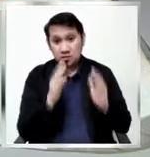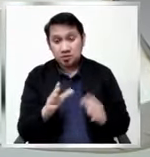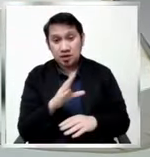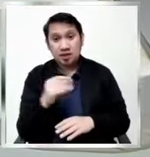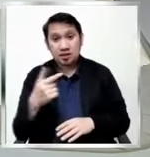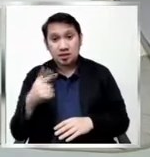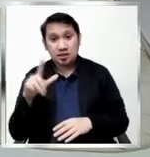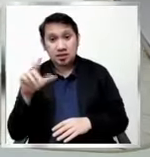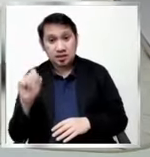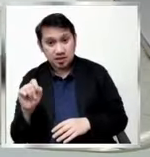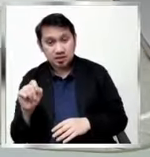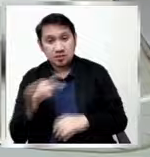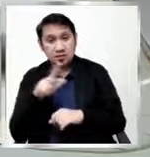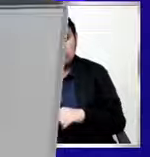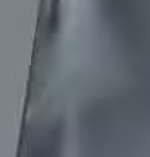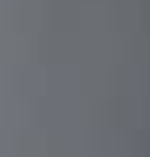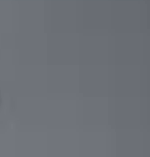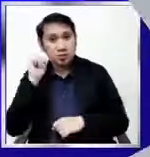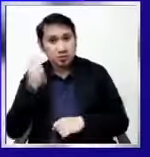Yan ang tinutukan ni Ivan Mayrina.